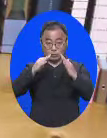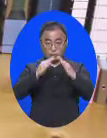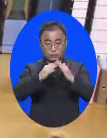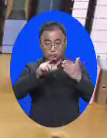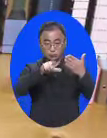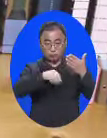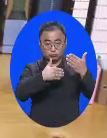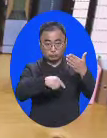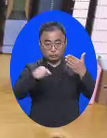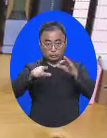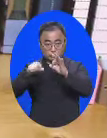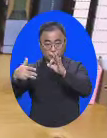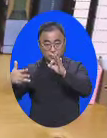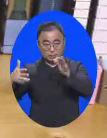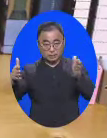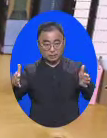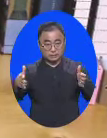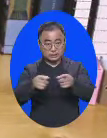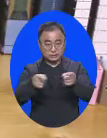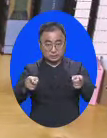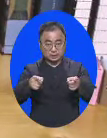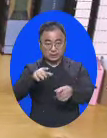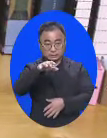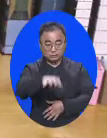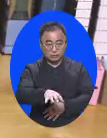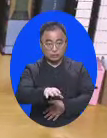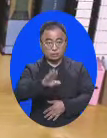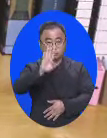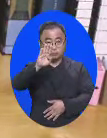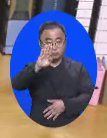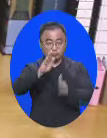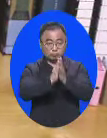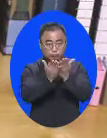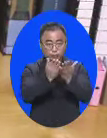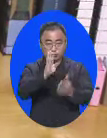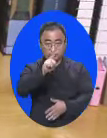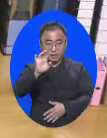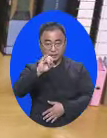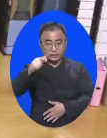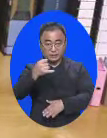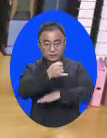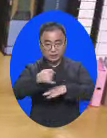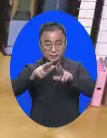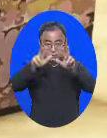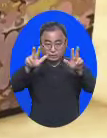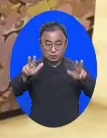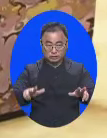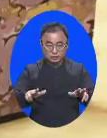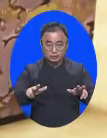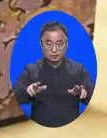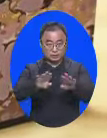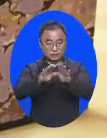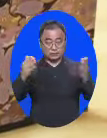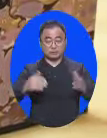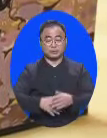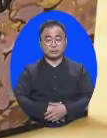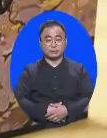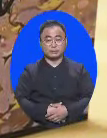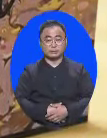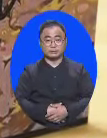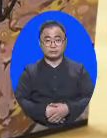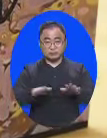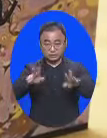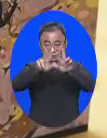한밭도서관이 9월 9일부터 10월 8일까지 본관 1층 전시실에서 북바인딩 디자인전, 주책맞은 전시를